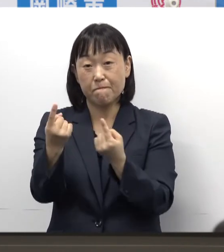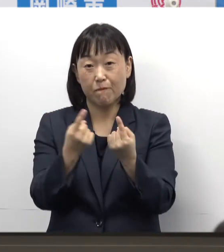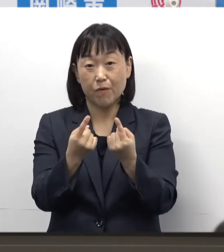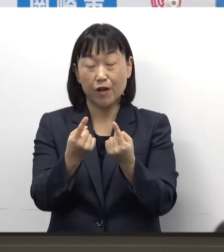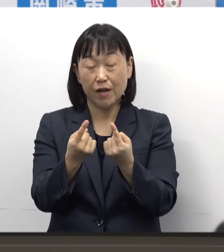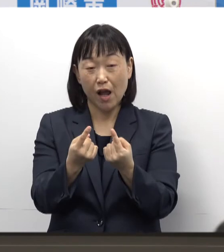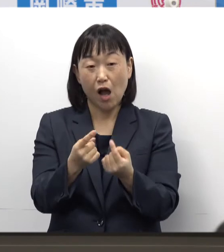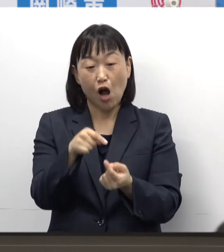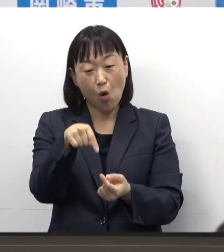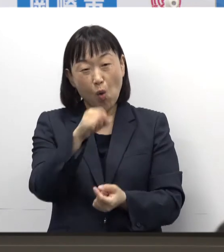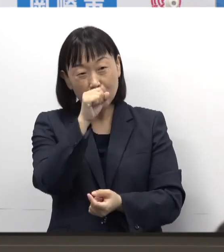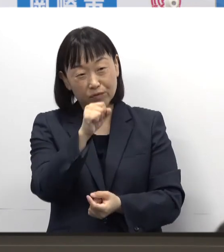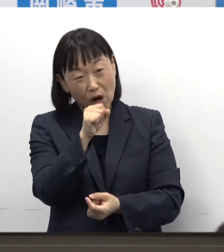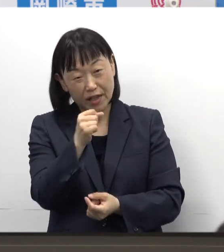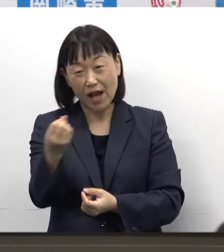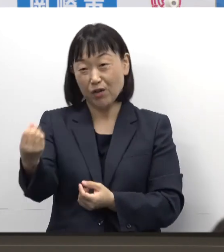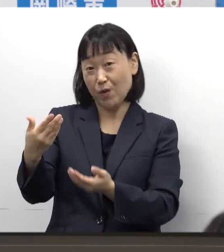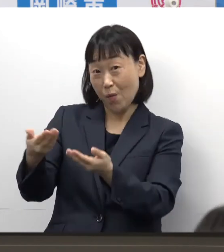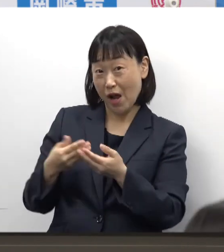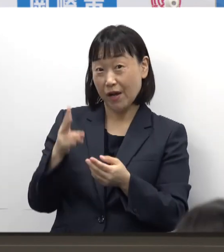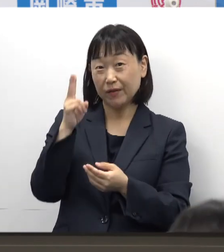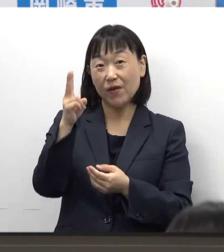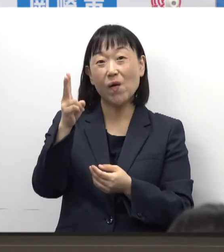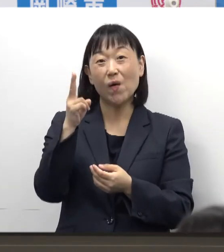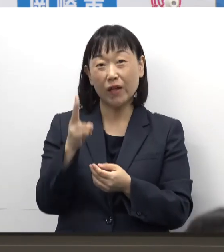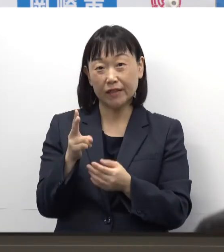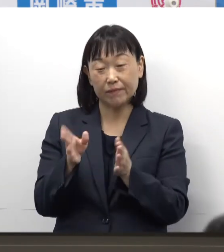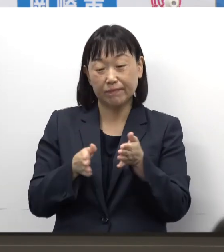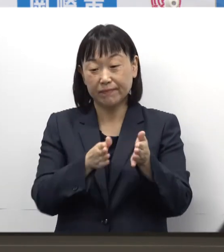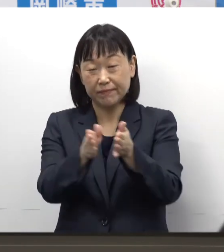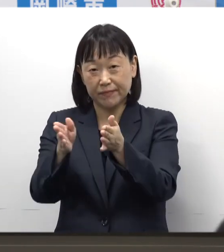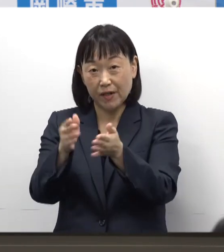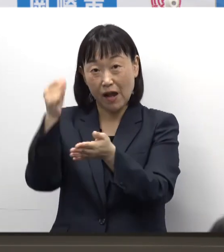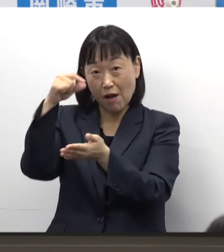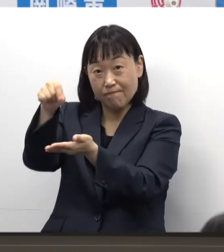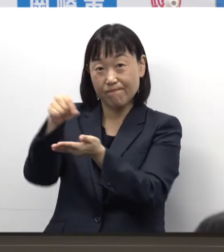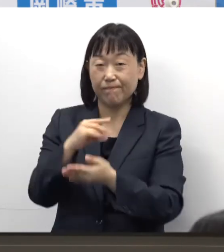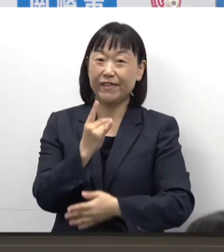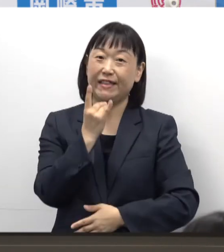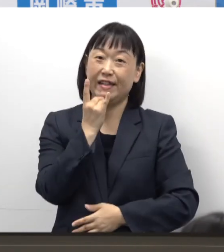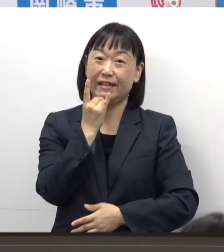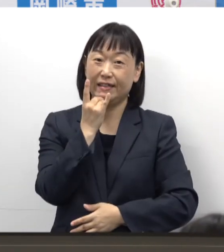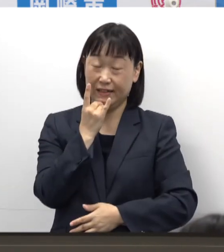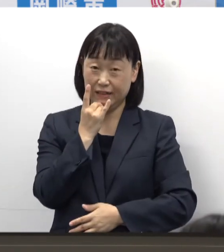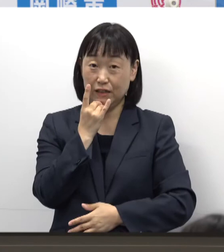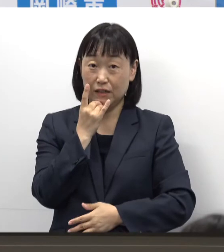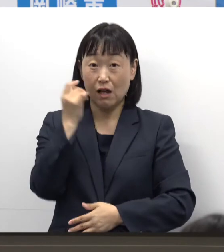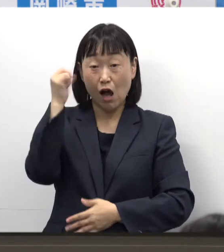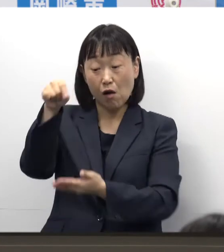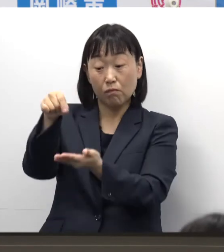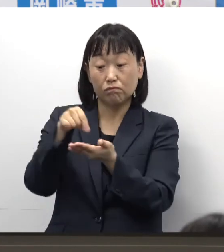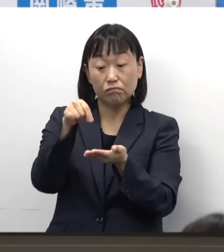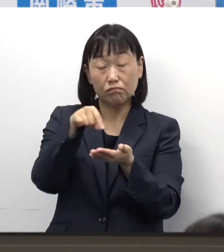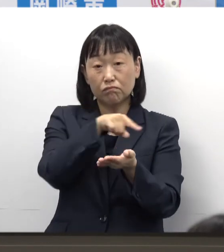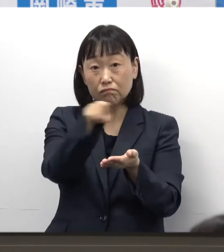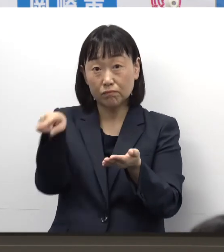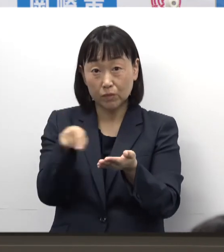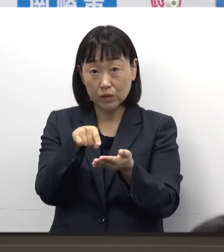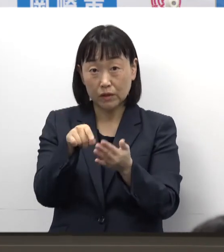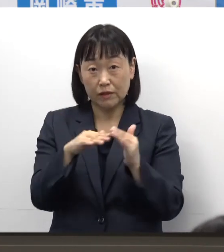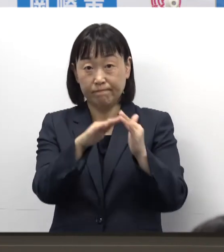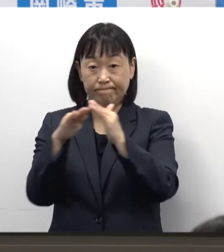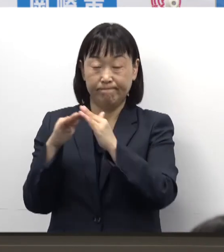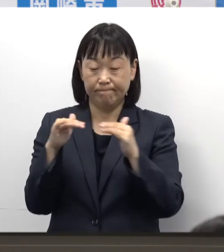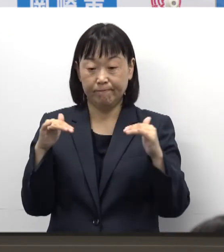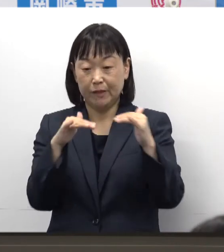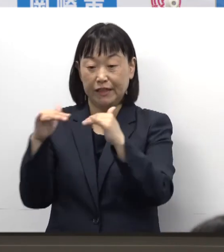でよかったと言って頂ける周遊ルートの案を期待しております提案のあったルートは審査会におい